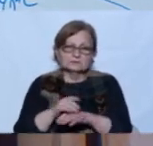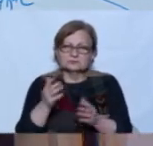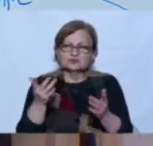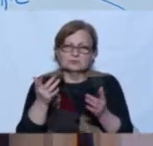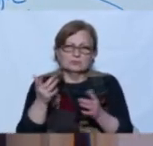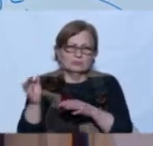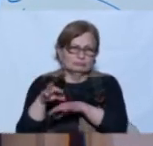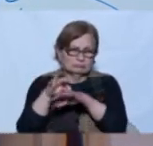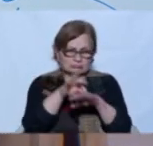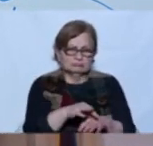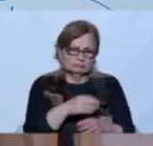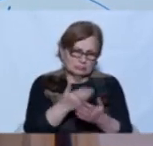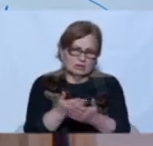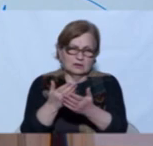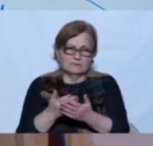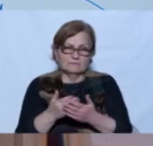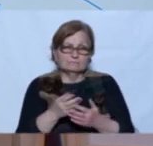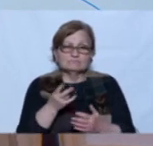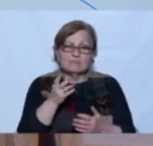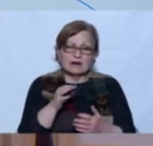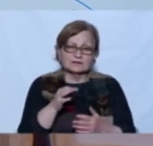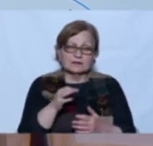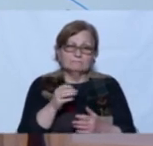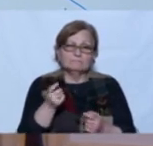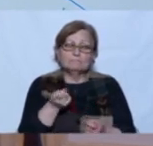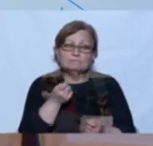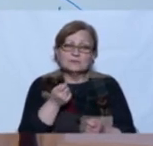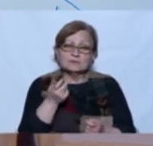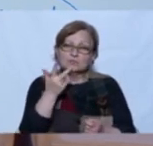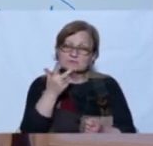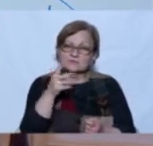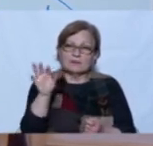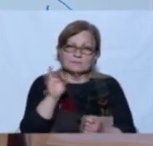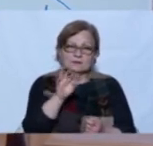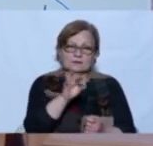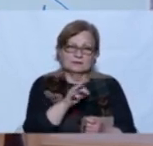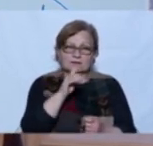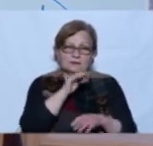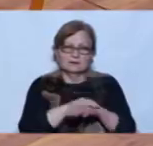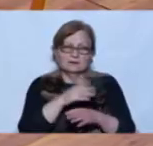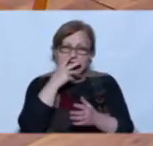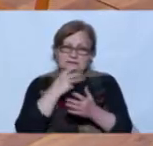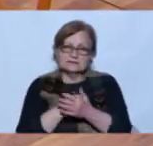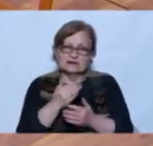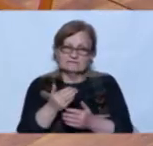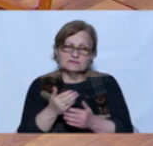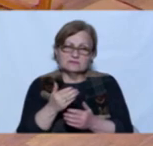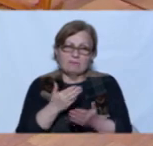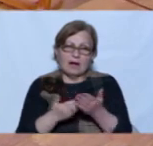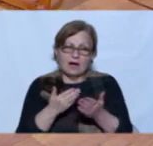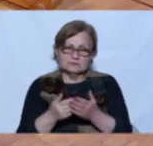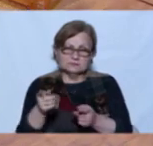უბრალოდ მინიმუმ ალბათ სამი მაინც უნდა მოიტანოს თავისი